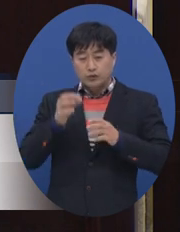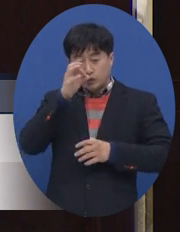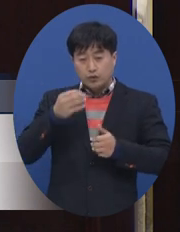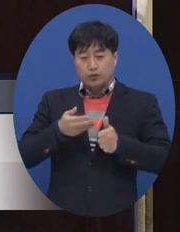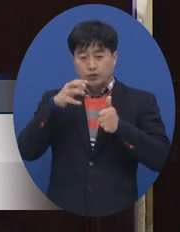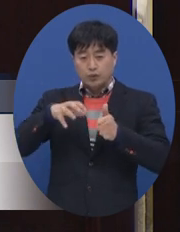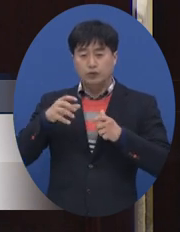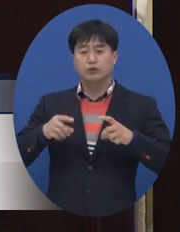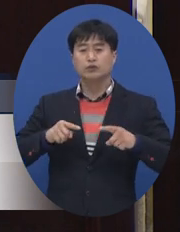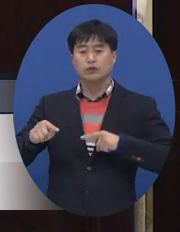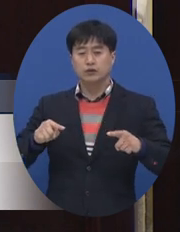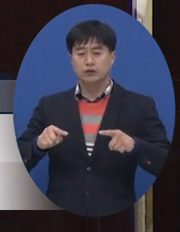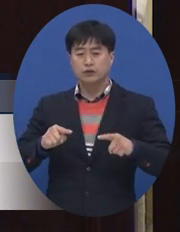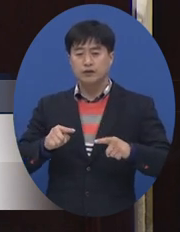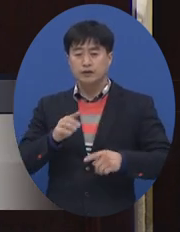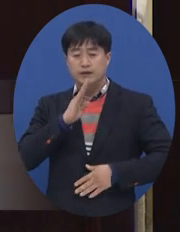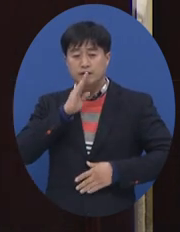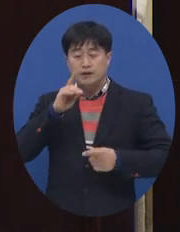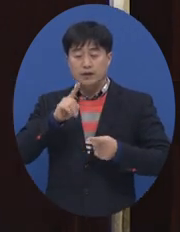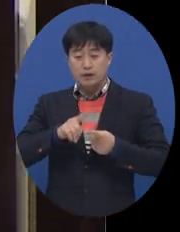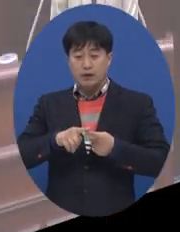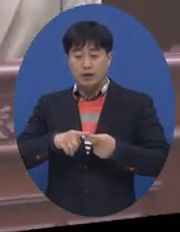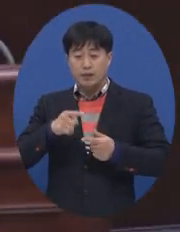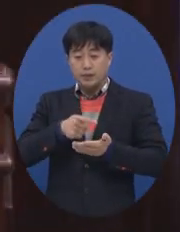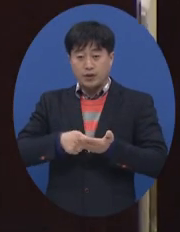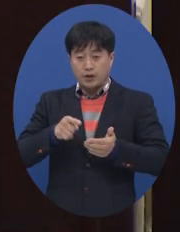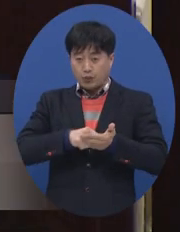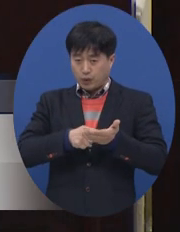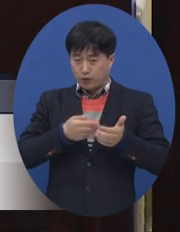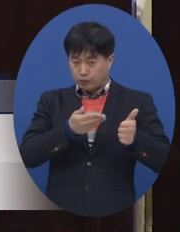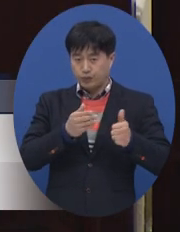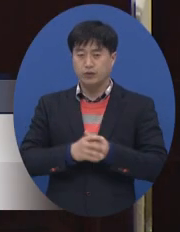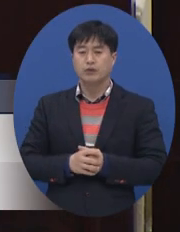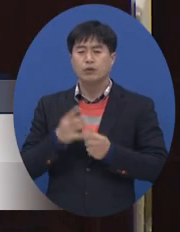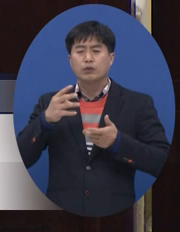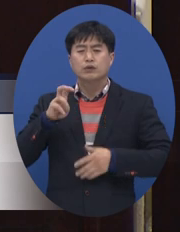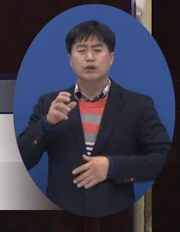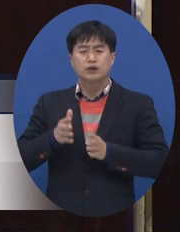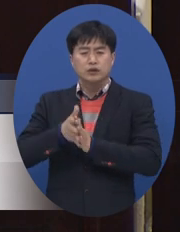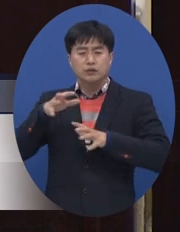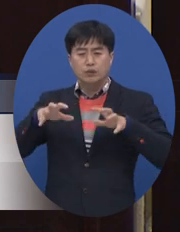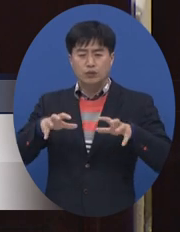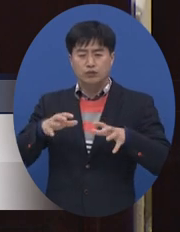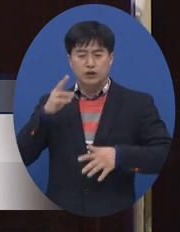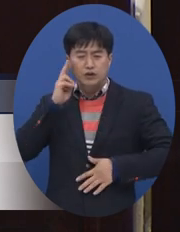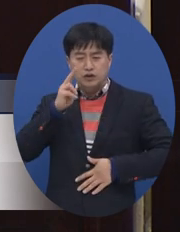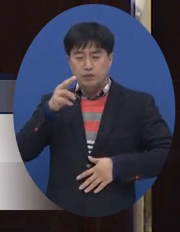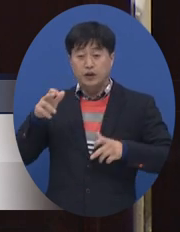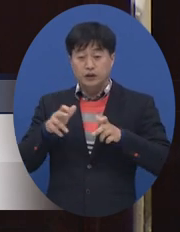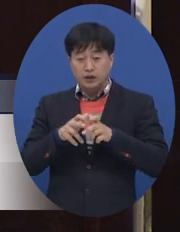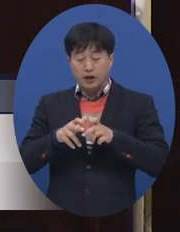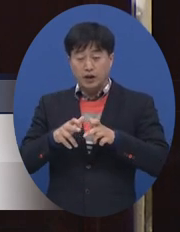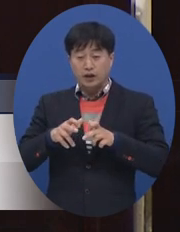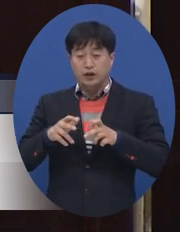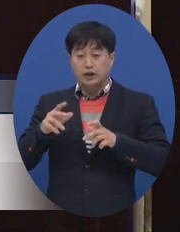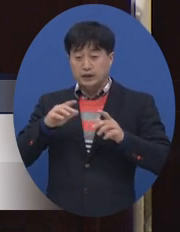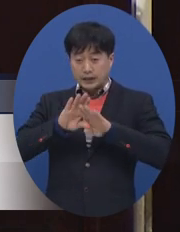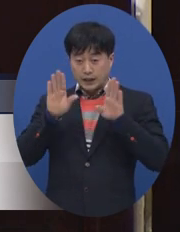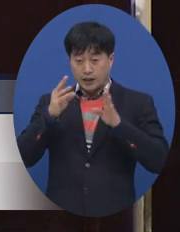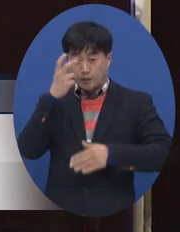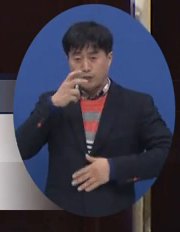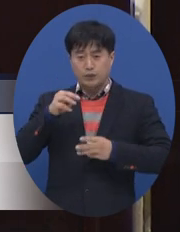대한 현실적 피해 보상과 지원을 촉구하고자 경기도 31개 시군의 체중증 장애인 주간보호센터의 필요성에